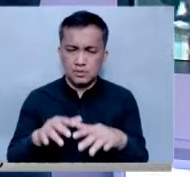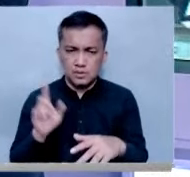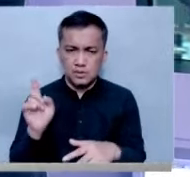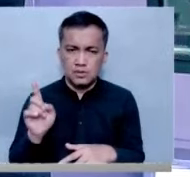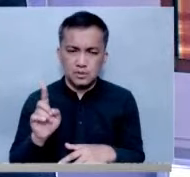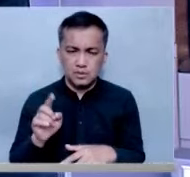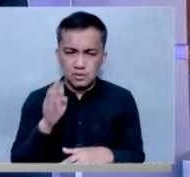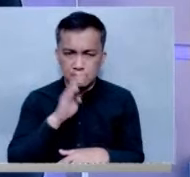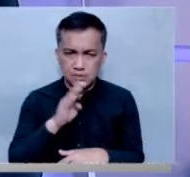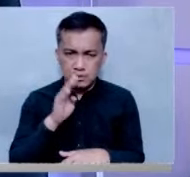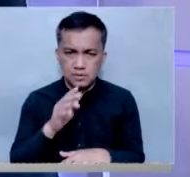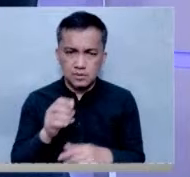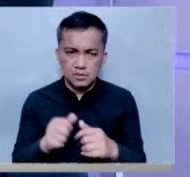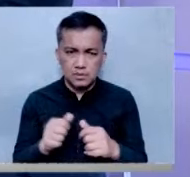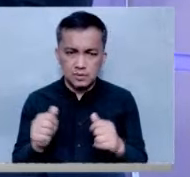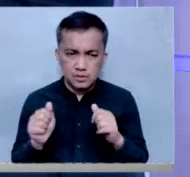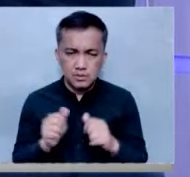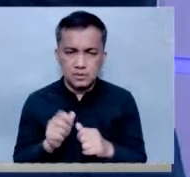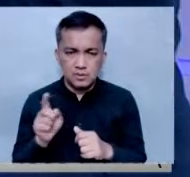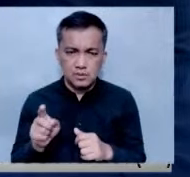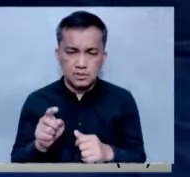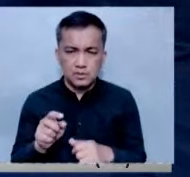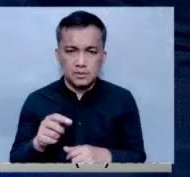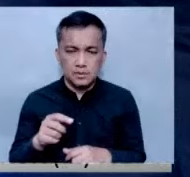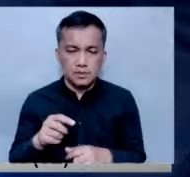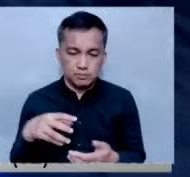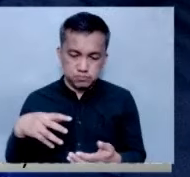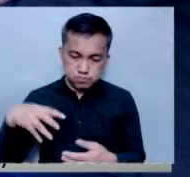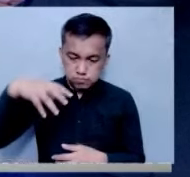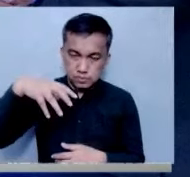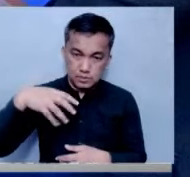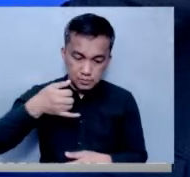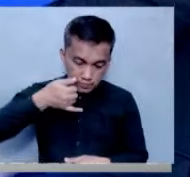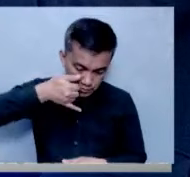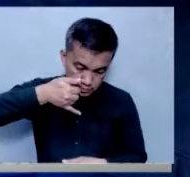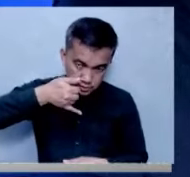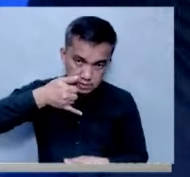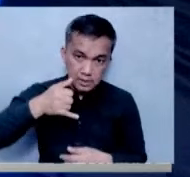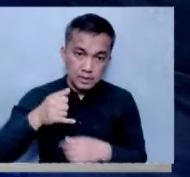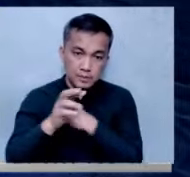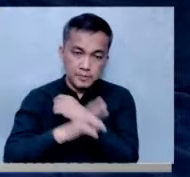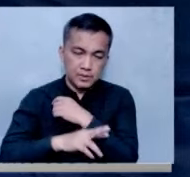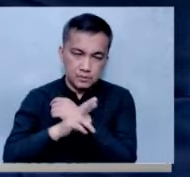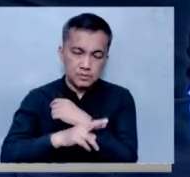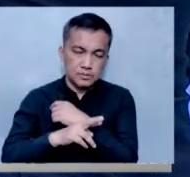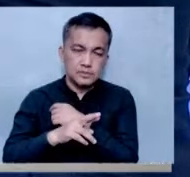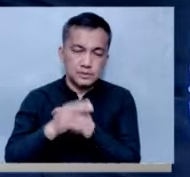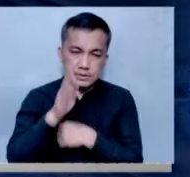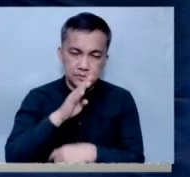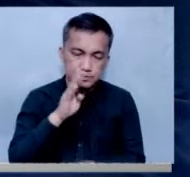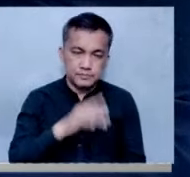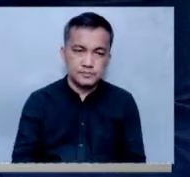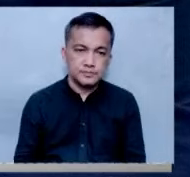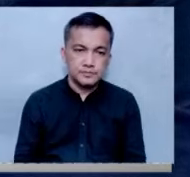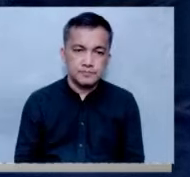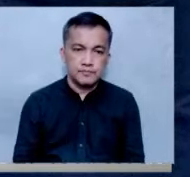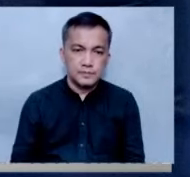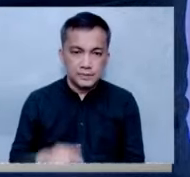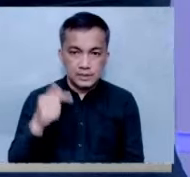Bicol area? Ito po, topographical map po ito ng Bicol region. Ito pong kulay green at